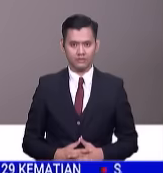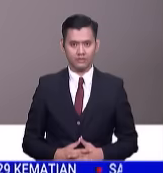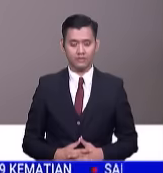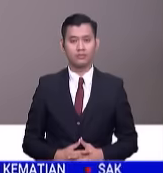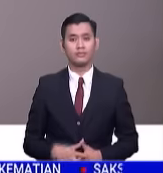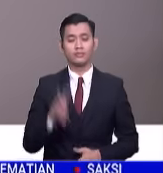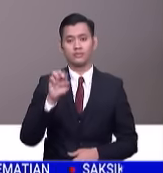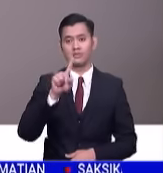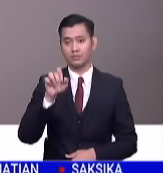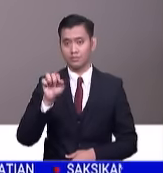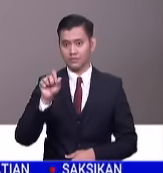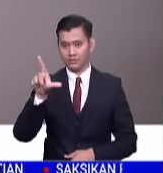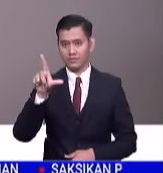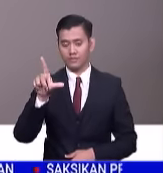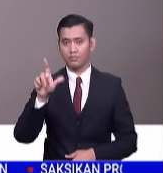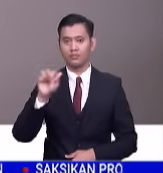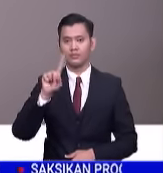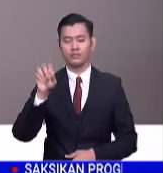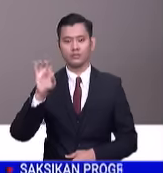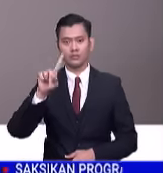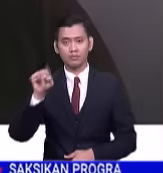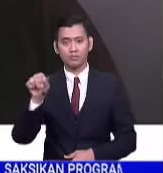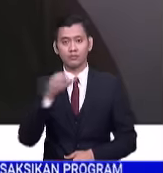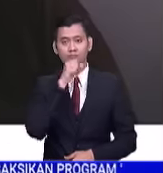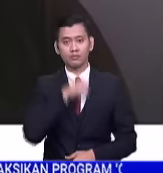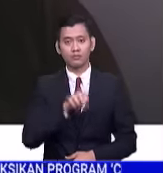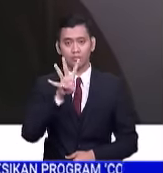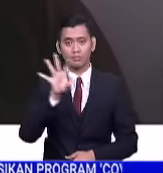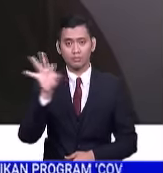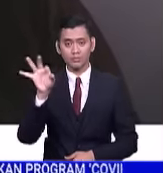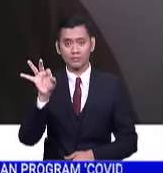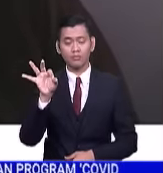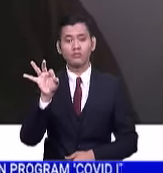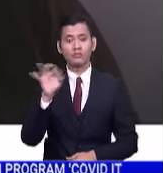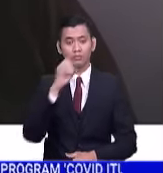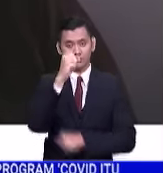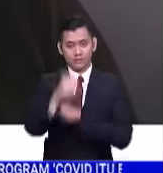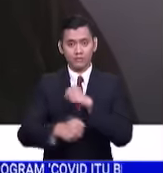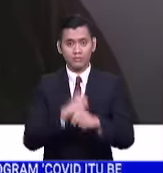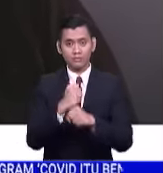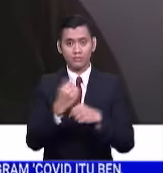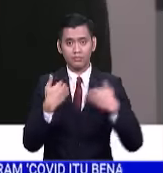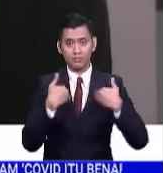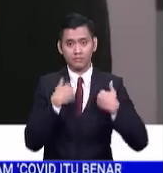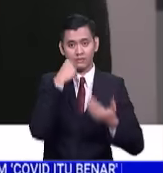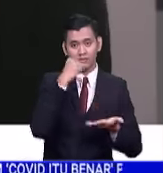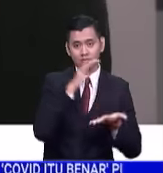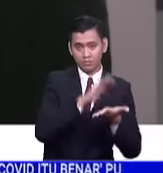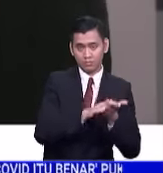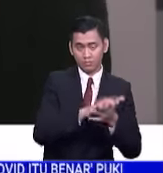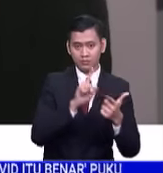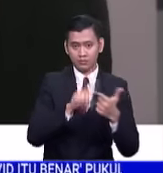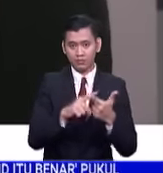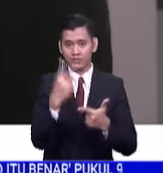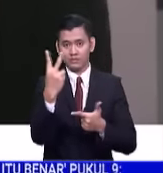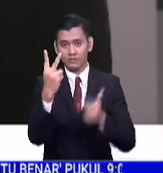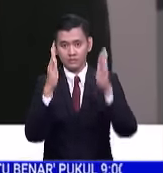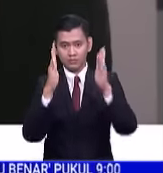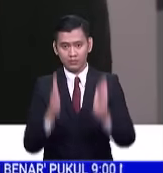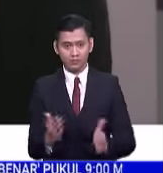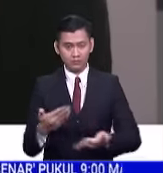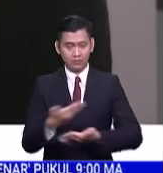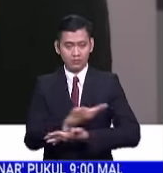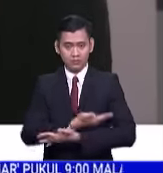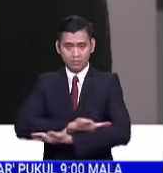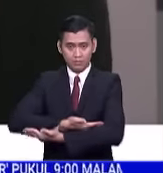Zatul Faizal Muhammad Aziz, 49 tahun, meninggalkan seorang balu dan dua orang anak.